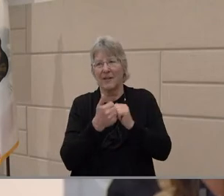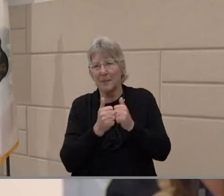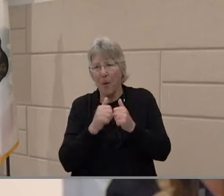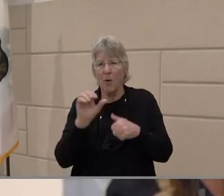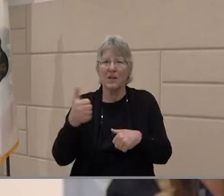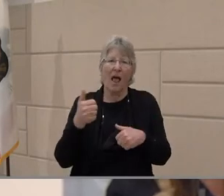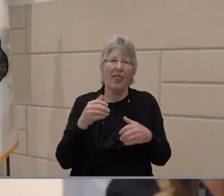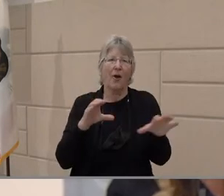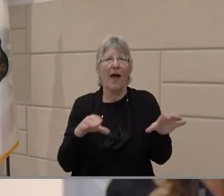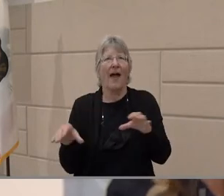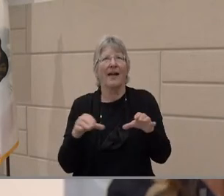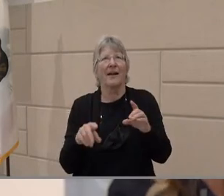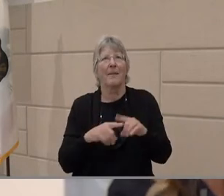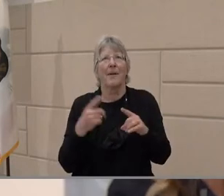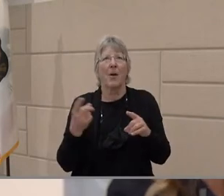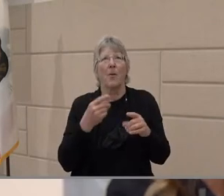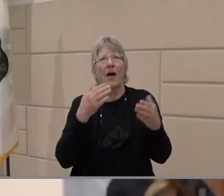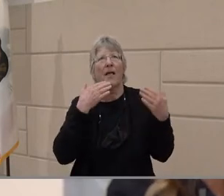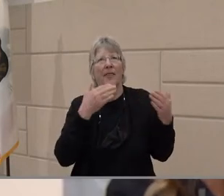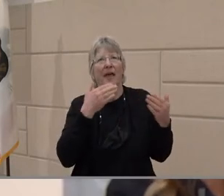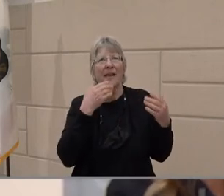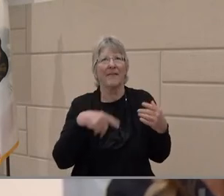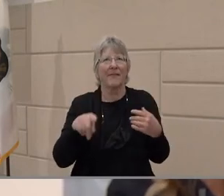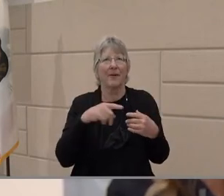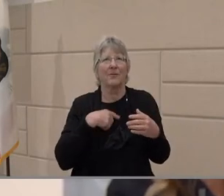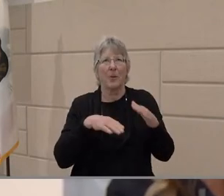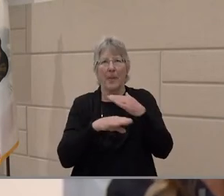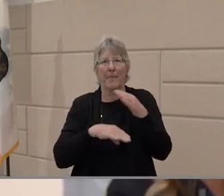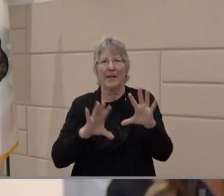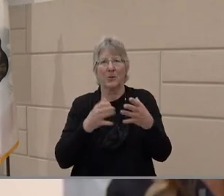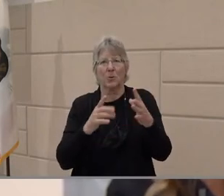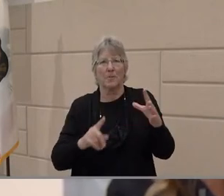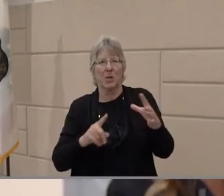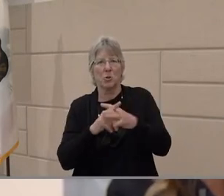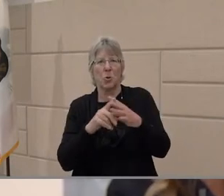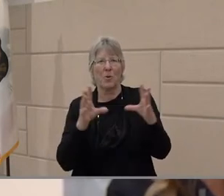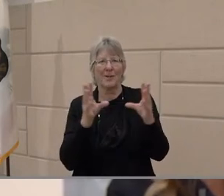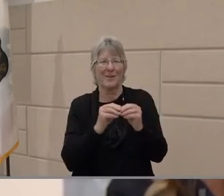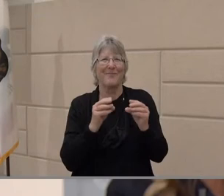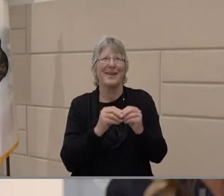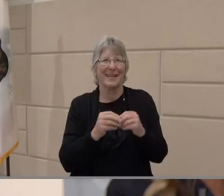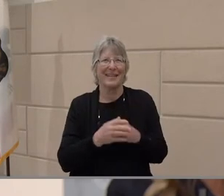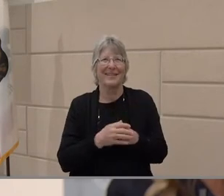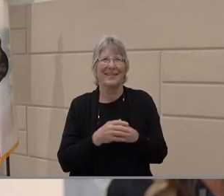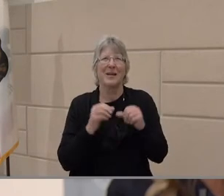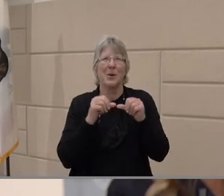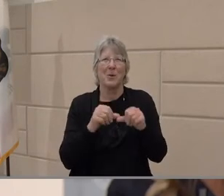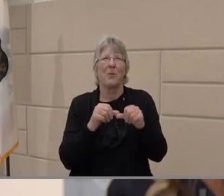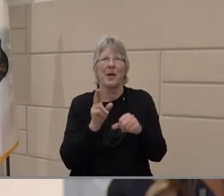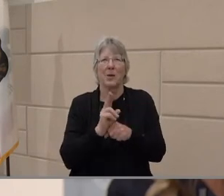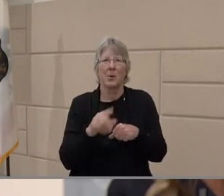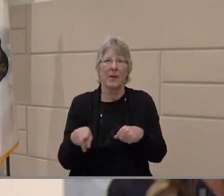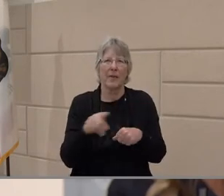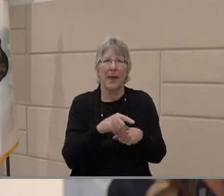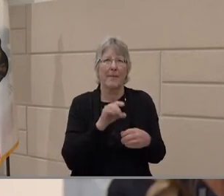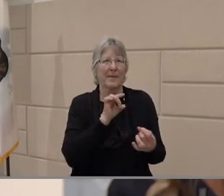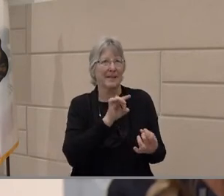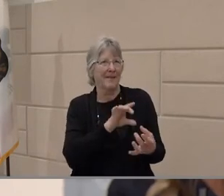ทั้งไงตรองในใจปีกิจกาแต่ตัวนังไกลาให้นังจูบระบกเกยยังเอาแต่บรรโ